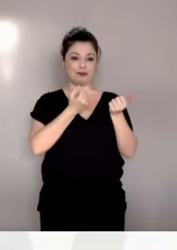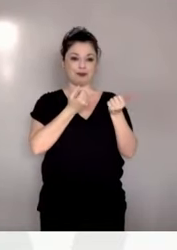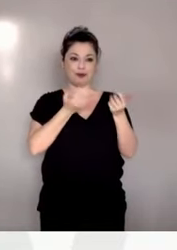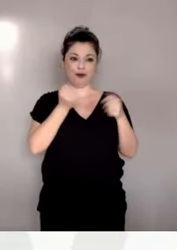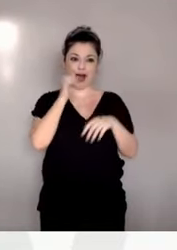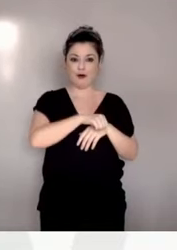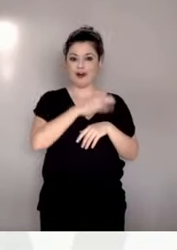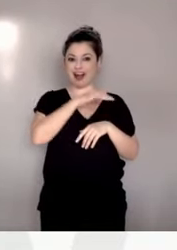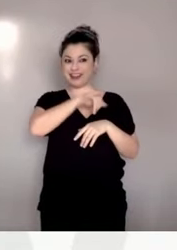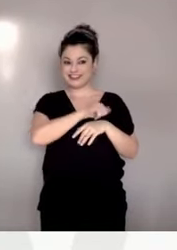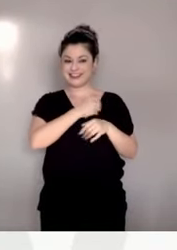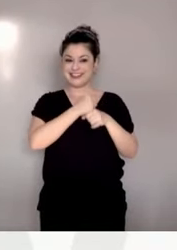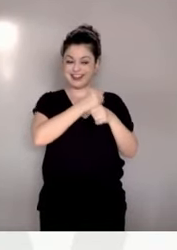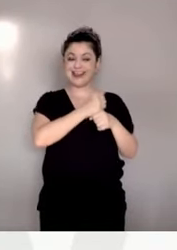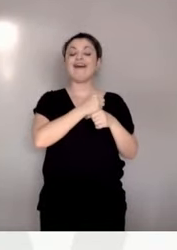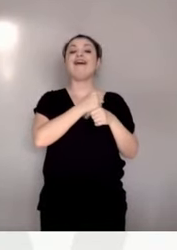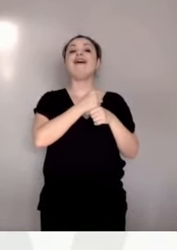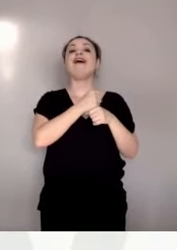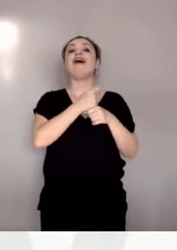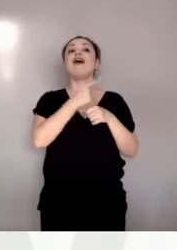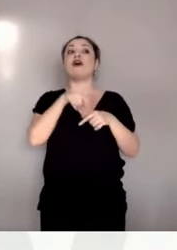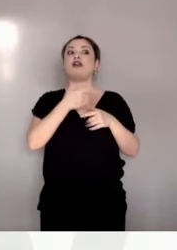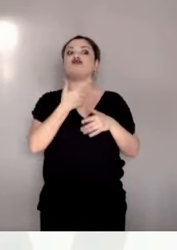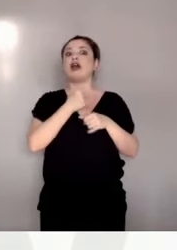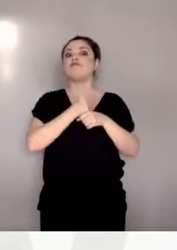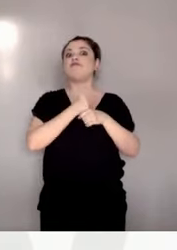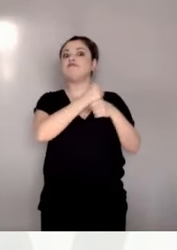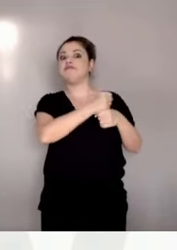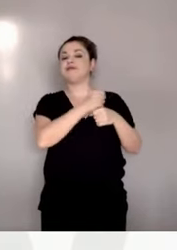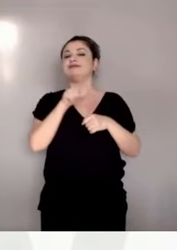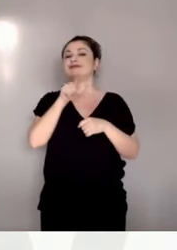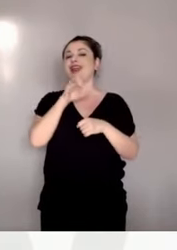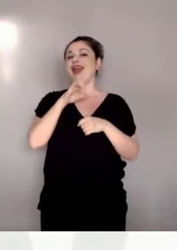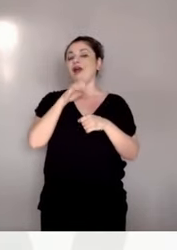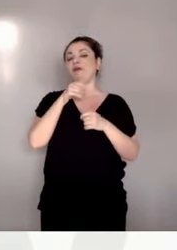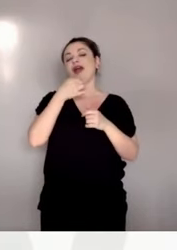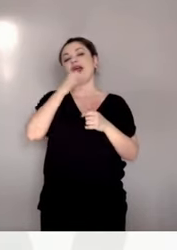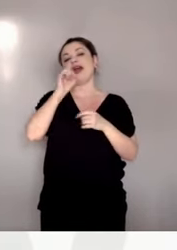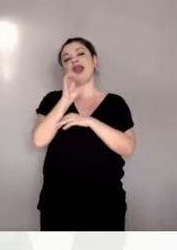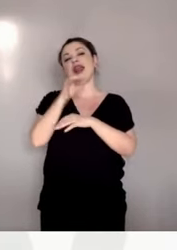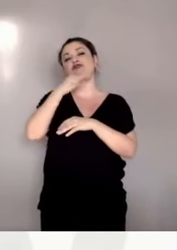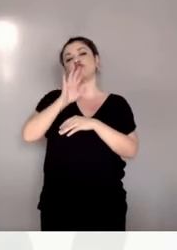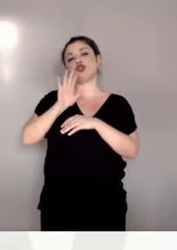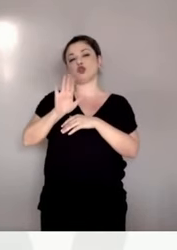perché ora ci sarà una sua lezione, una sua lezio che ci presenta